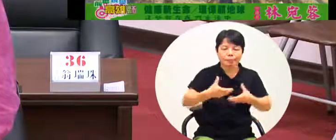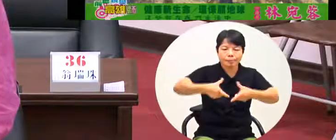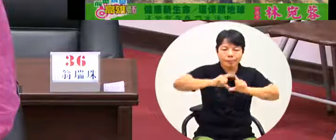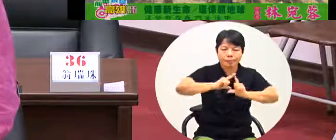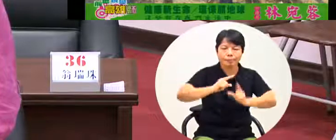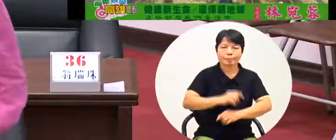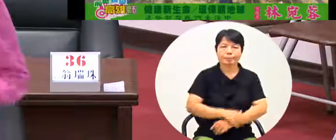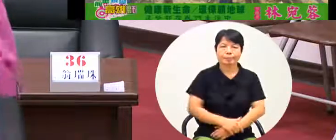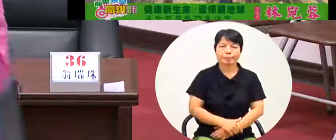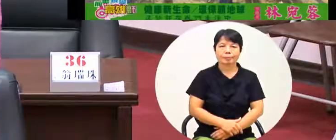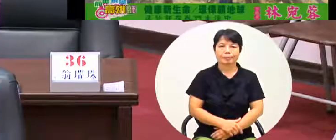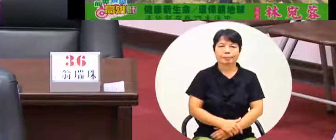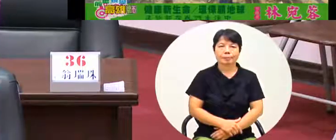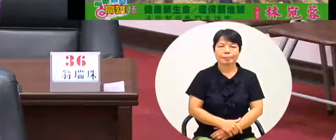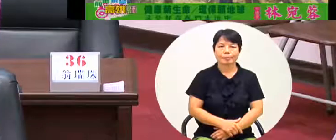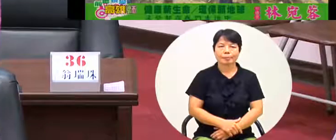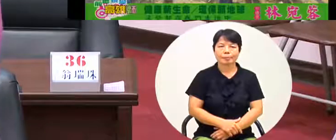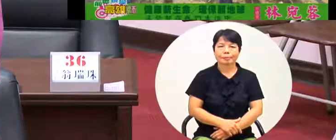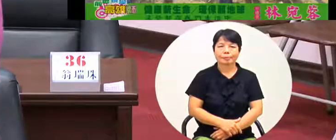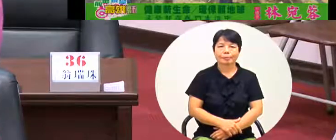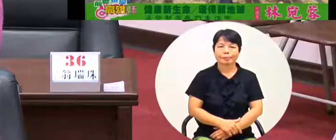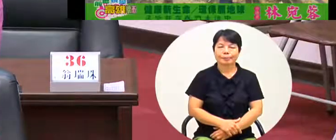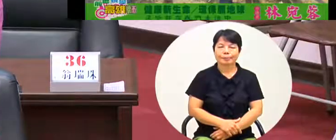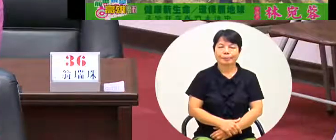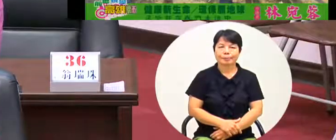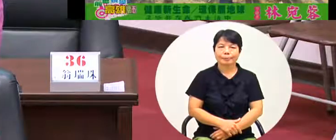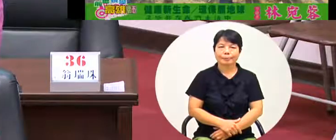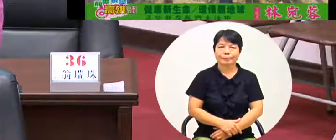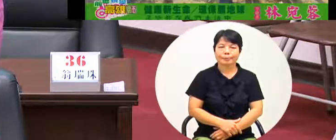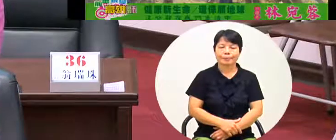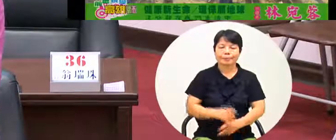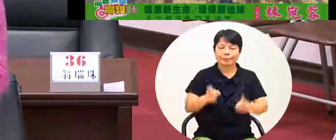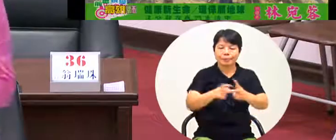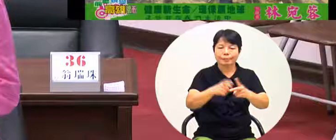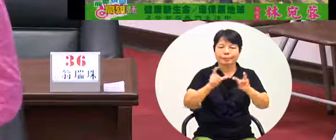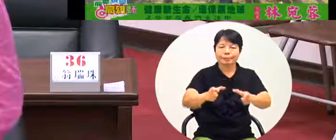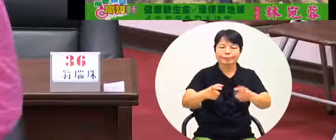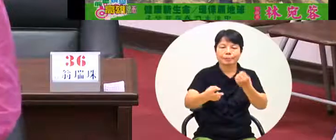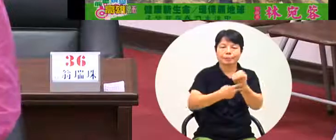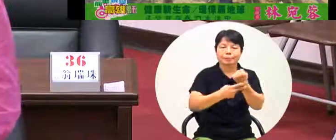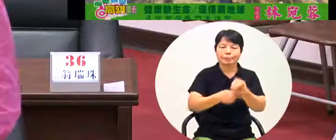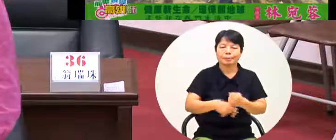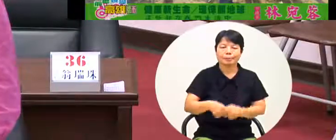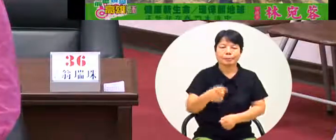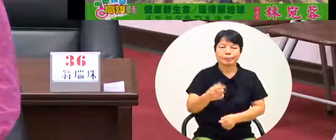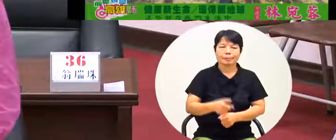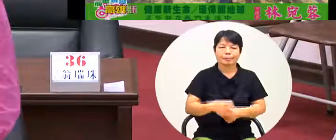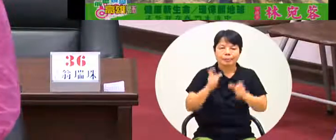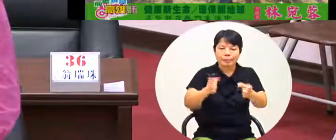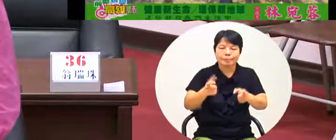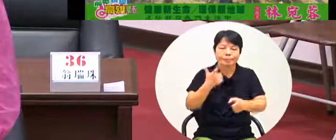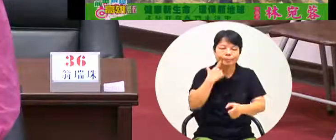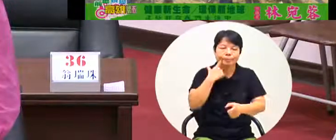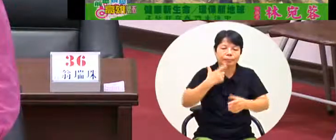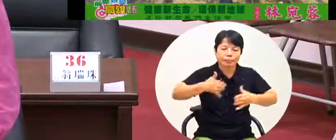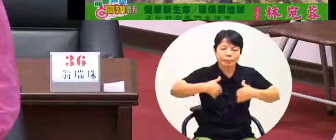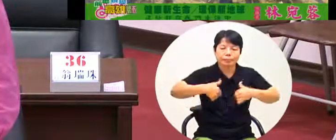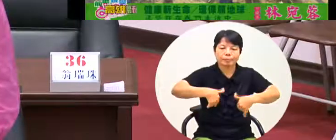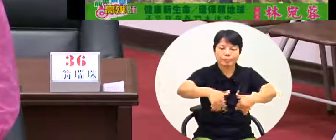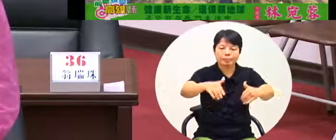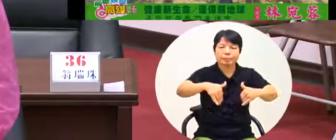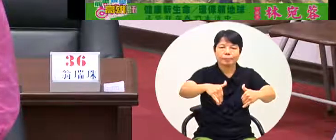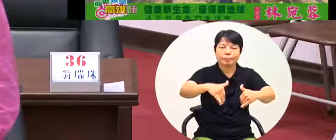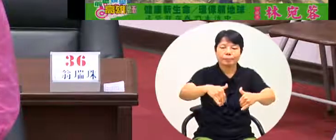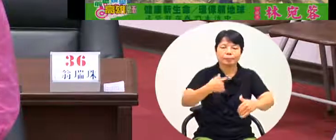哈，小港里港美街啊，这个从本席哈，人讲